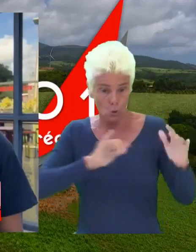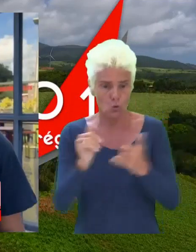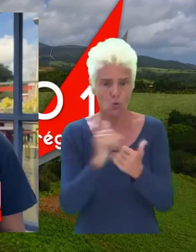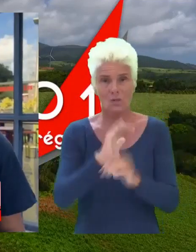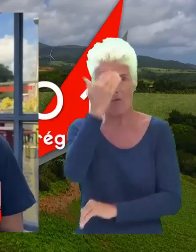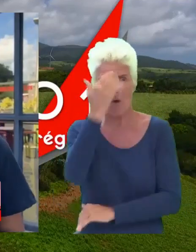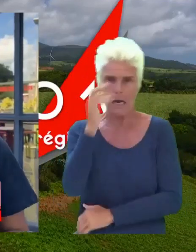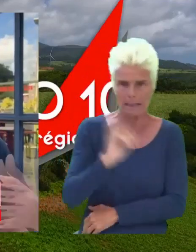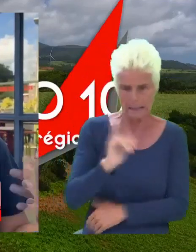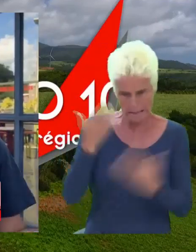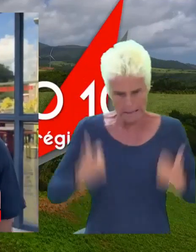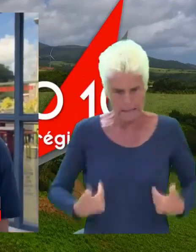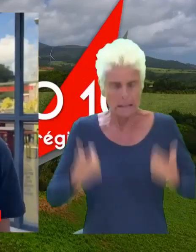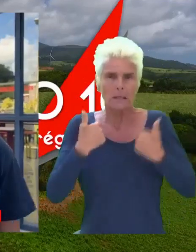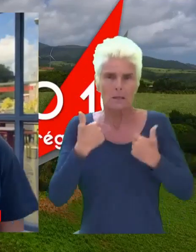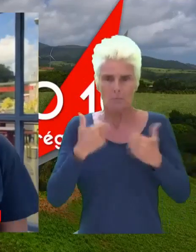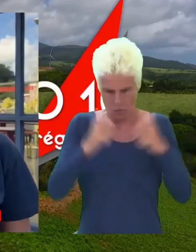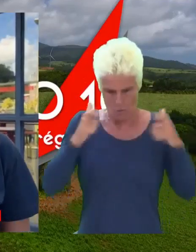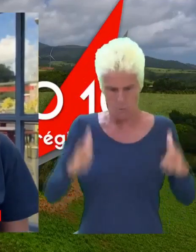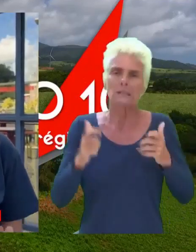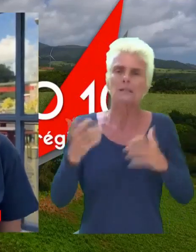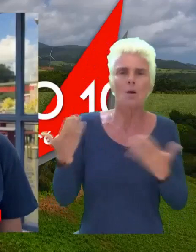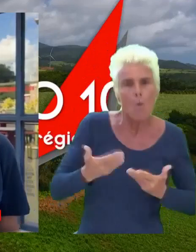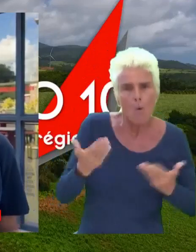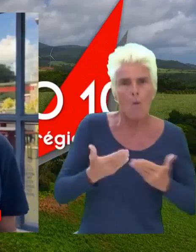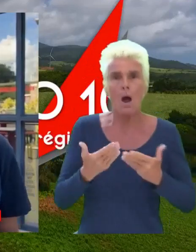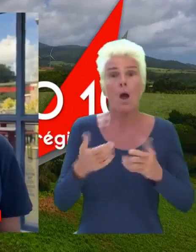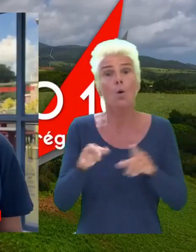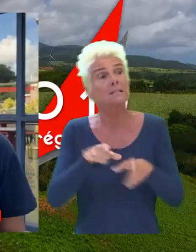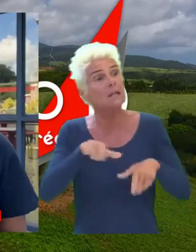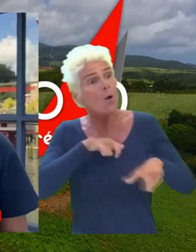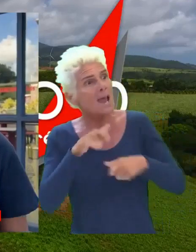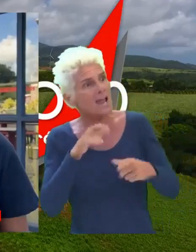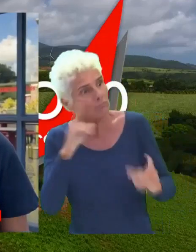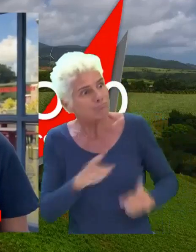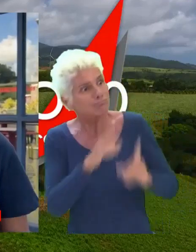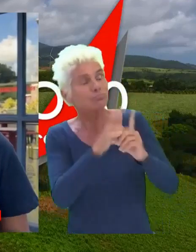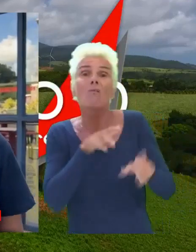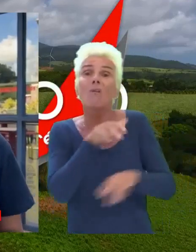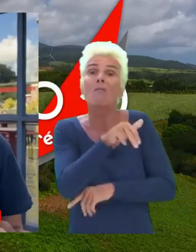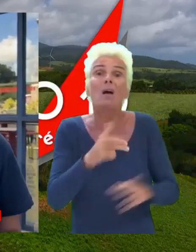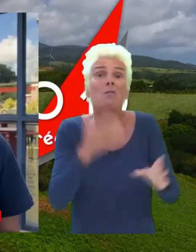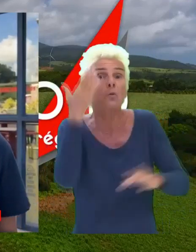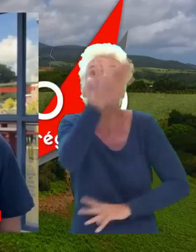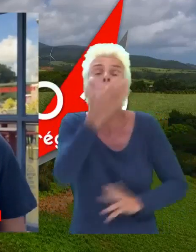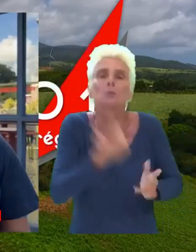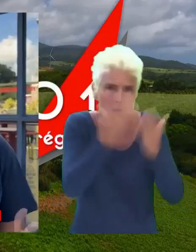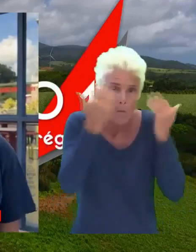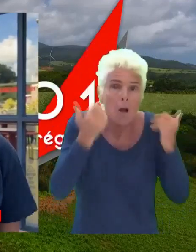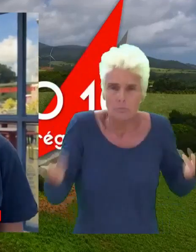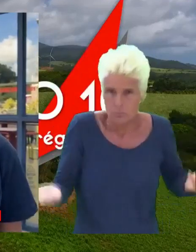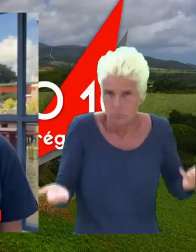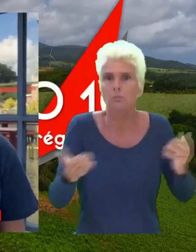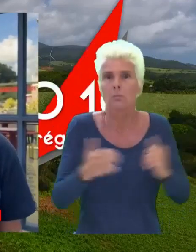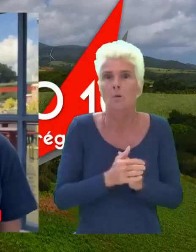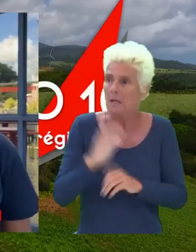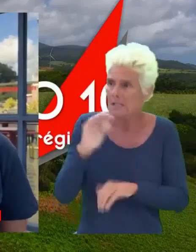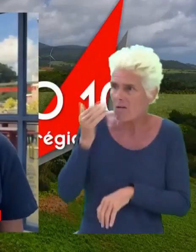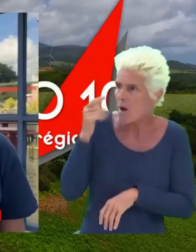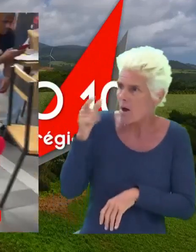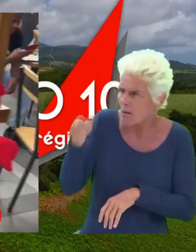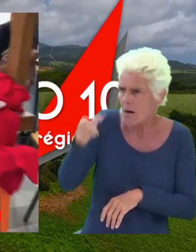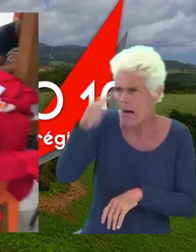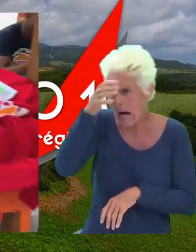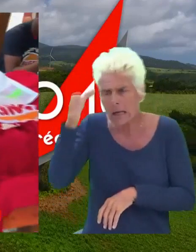est et aussi de rencontrer éventuellement ses futurs collègues et nous ça va nous permettre de déceler quel est leur véritable